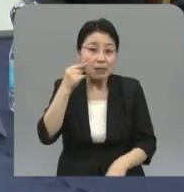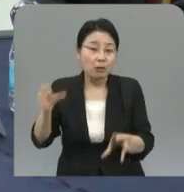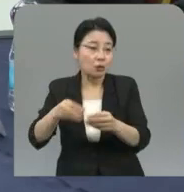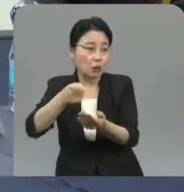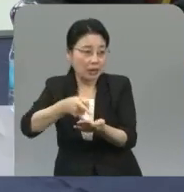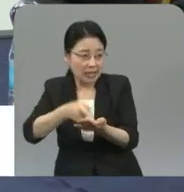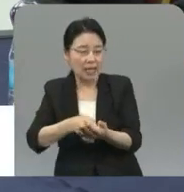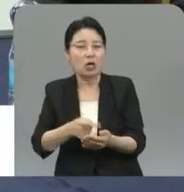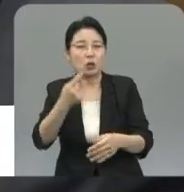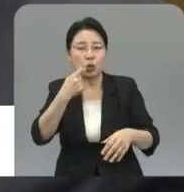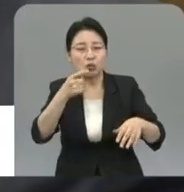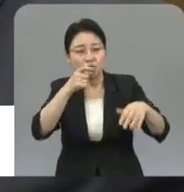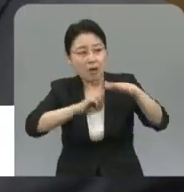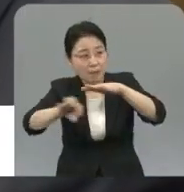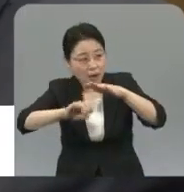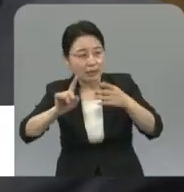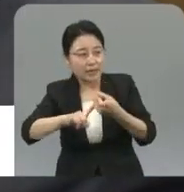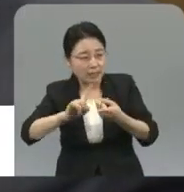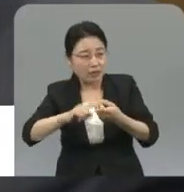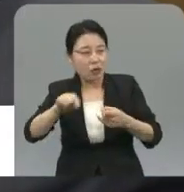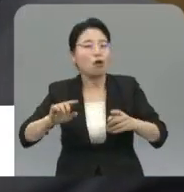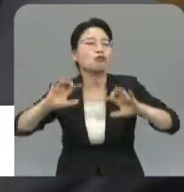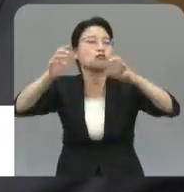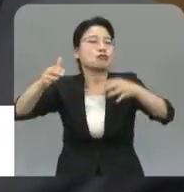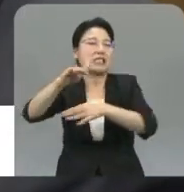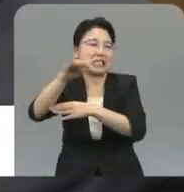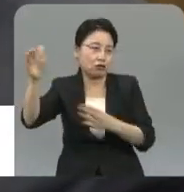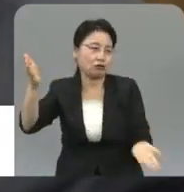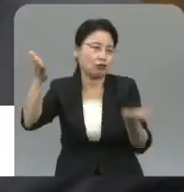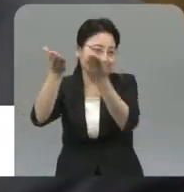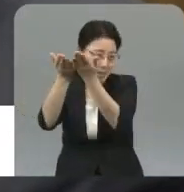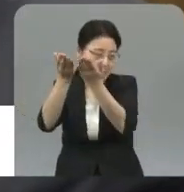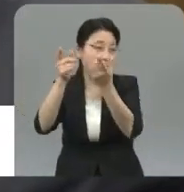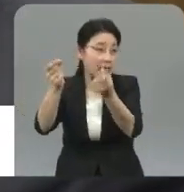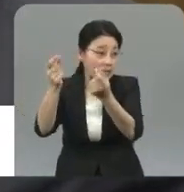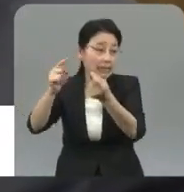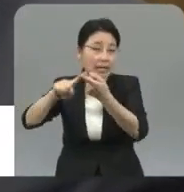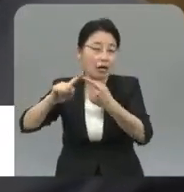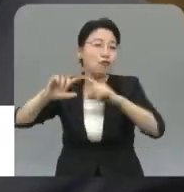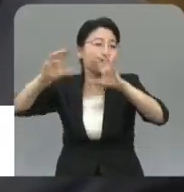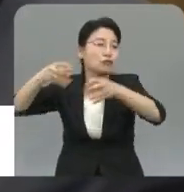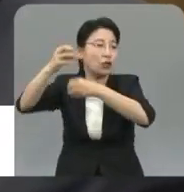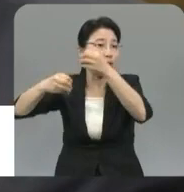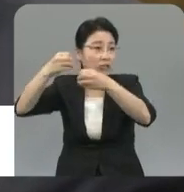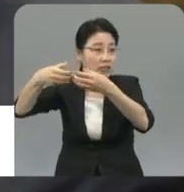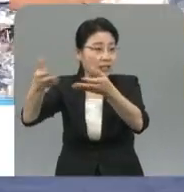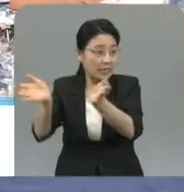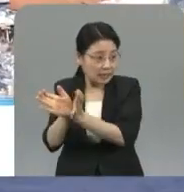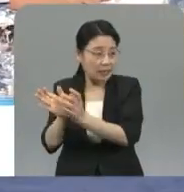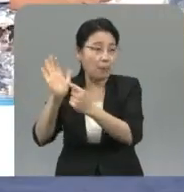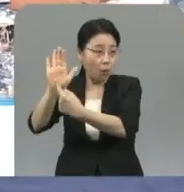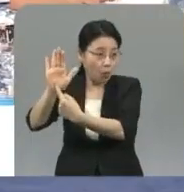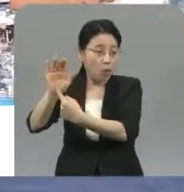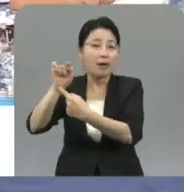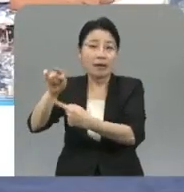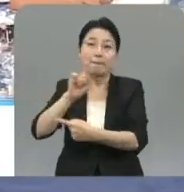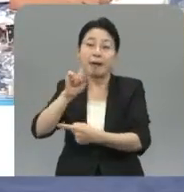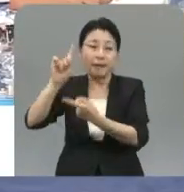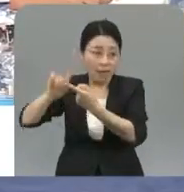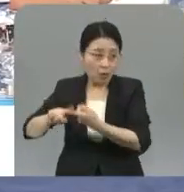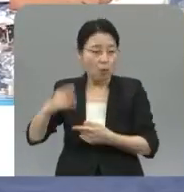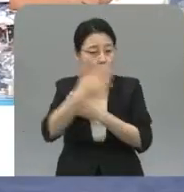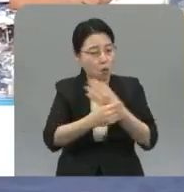au déversement et la participation de spécialistes du Pays du Matin clair au processus de surveillance de cette opération il a également